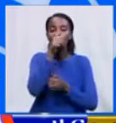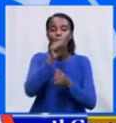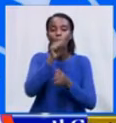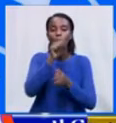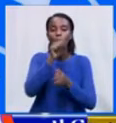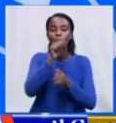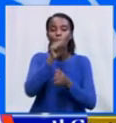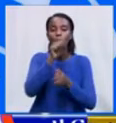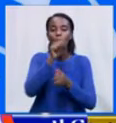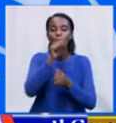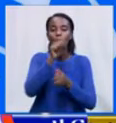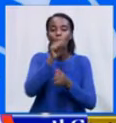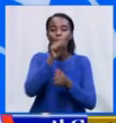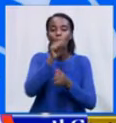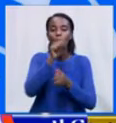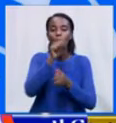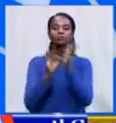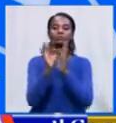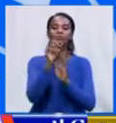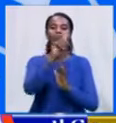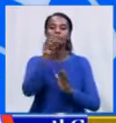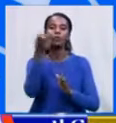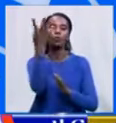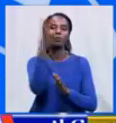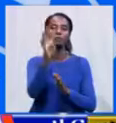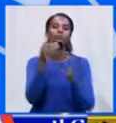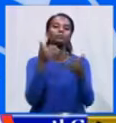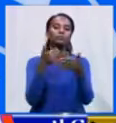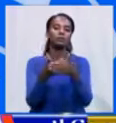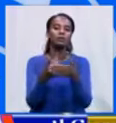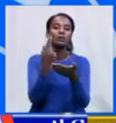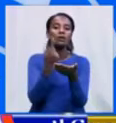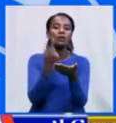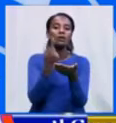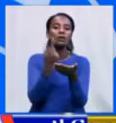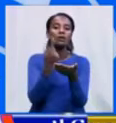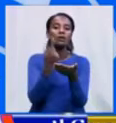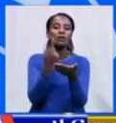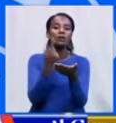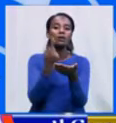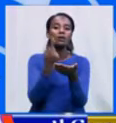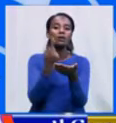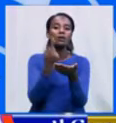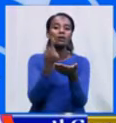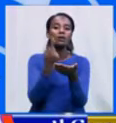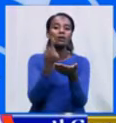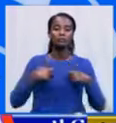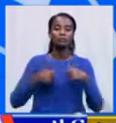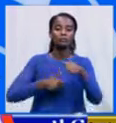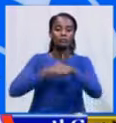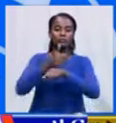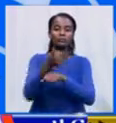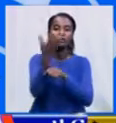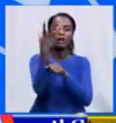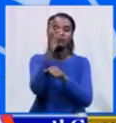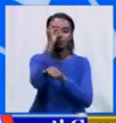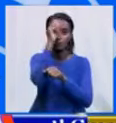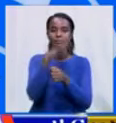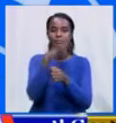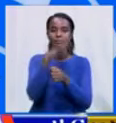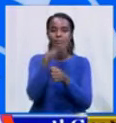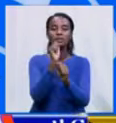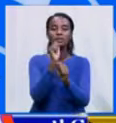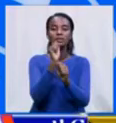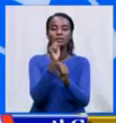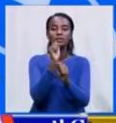ቫይረስ የተገኘባቸው ሰዎች ቁጥር 114 ደርሷል። ከነዚህ ውስጥ የ3 ሰዎች ህይወት ሲያልፍ 16 ሰዎች አገግመው 93 ሰዎች